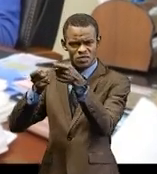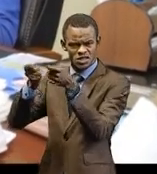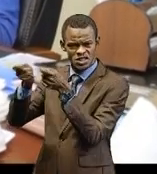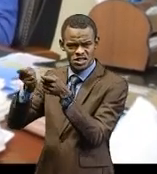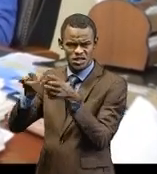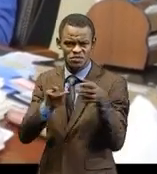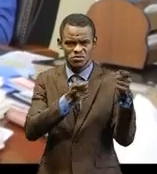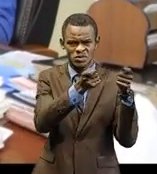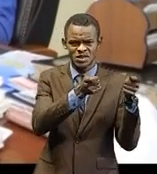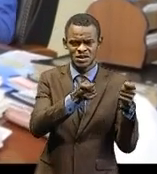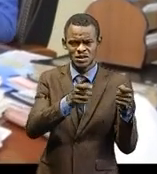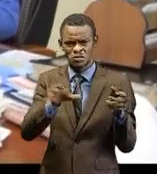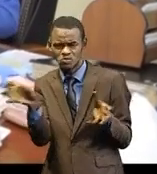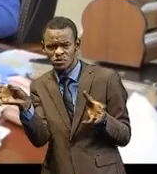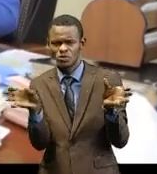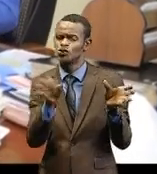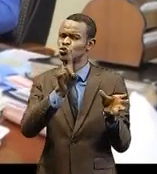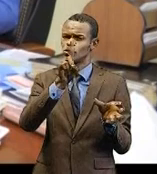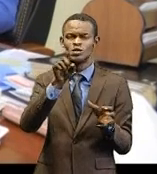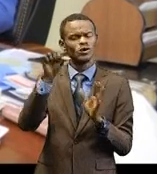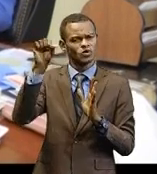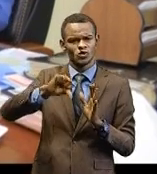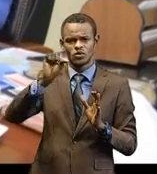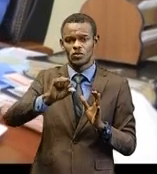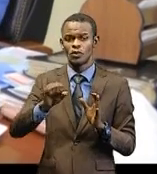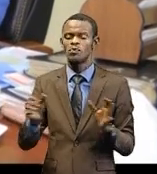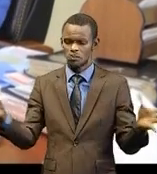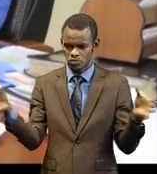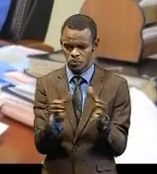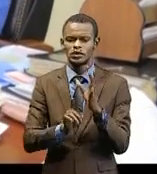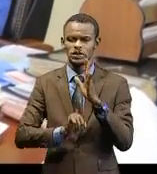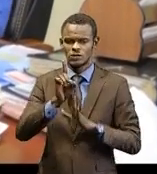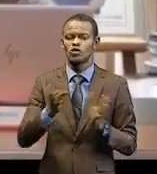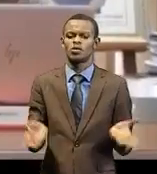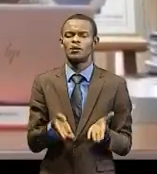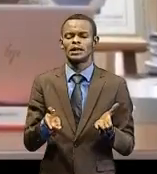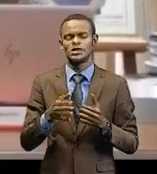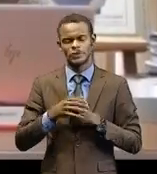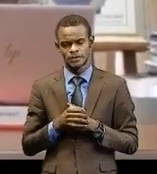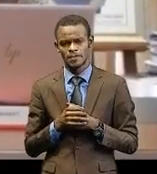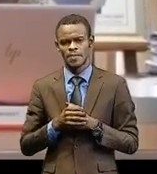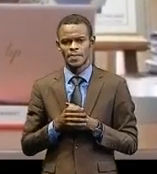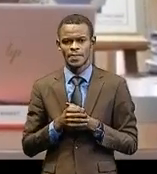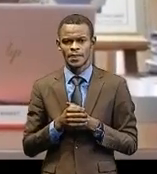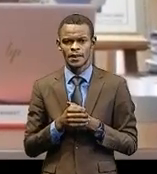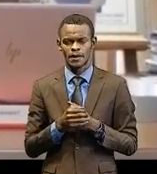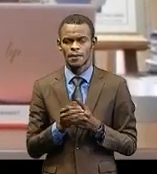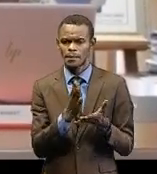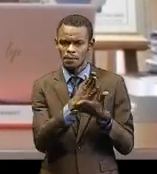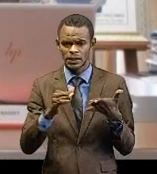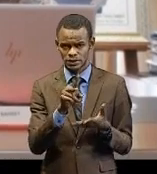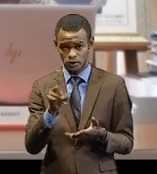développements durables et harmonieux du territoire national. La deuxième phase de cette activité, a-t-il